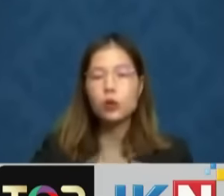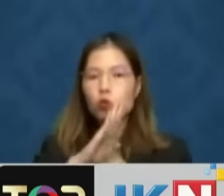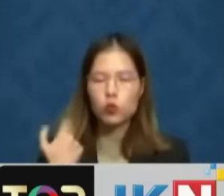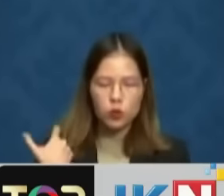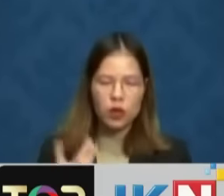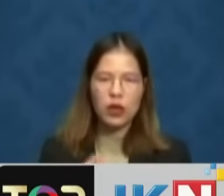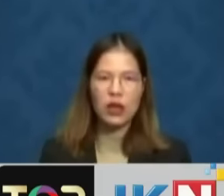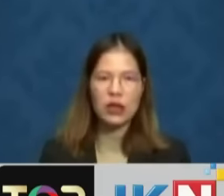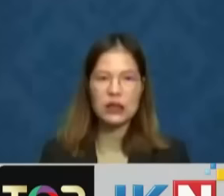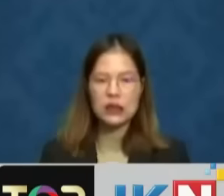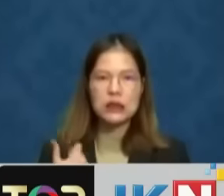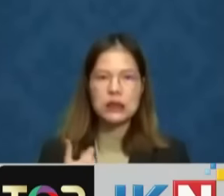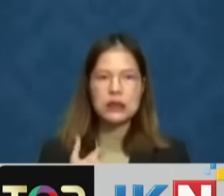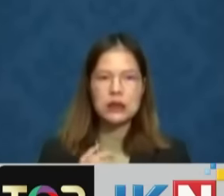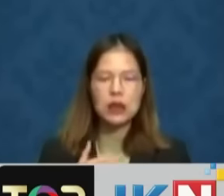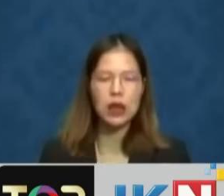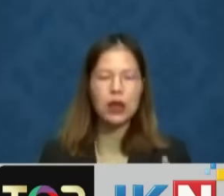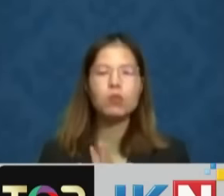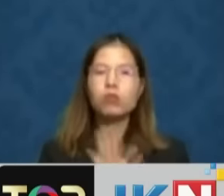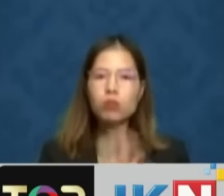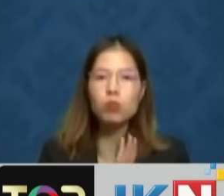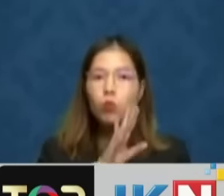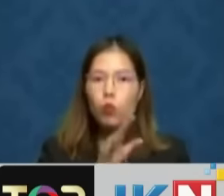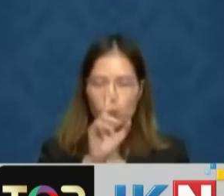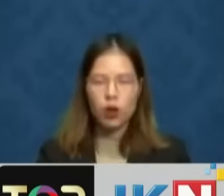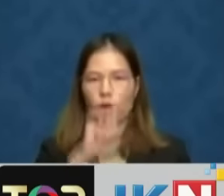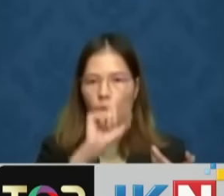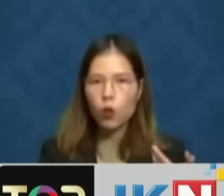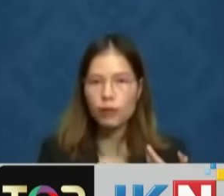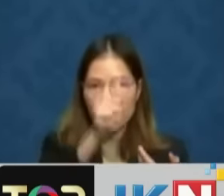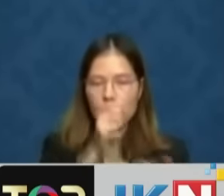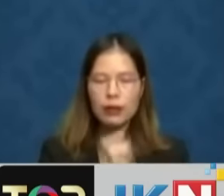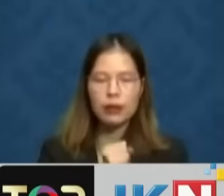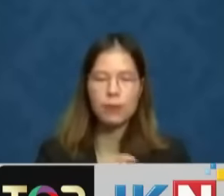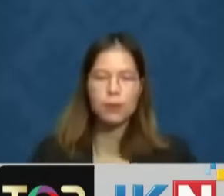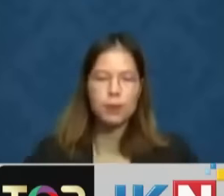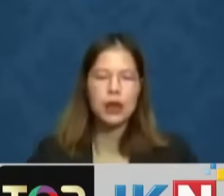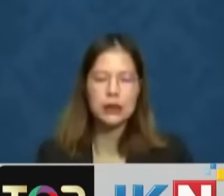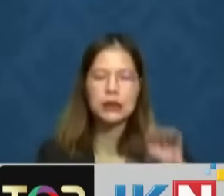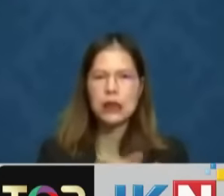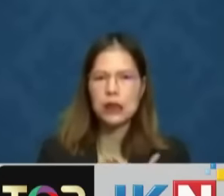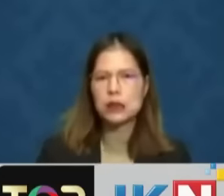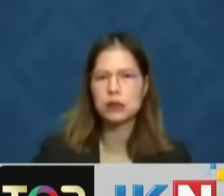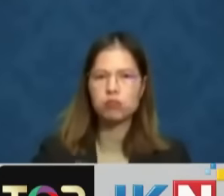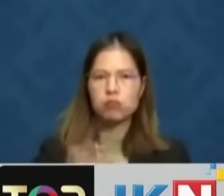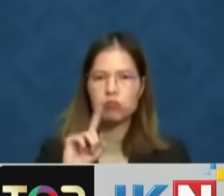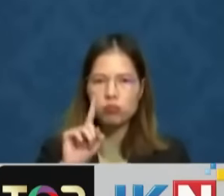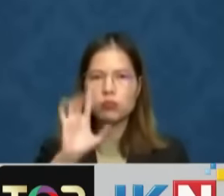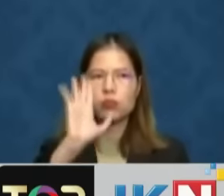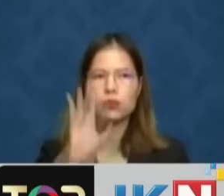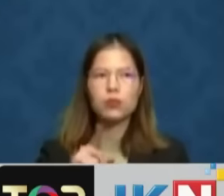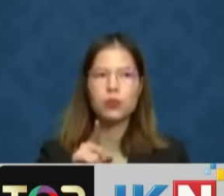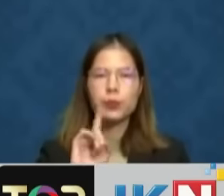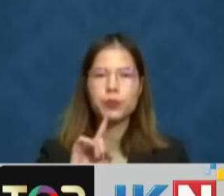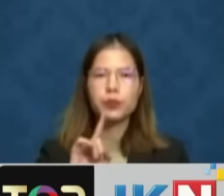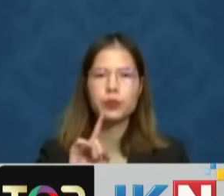ทุนดอกเบี้ยที่เหมาะสมผมเชื่อว่าเมื่อลดต้นทุนได้การที่จะประกาศขึ้นค่าแรงขั้นต่ำมันก็จะเป็นส